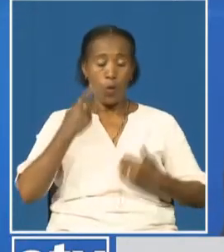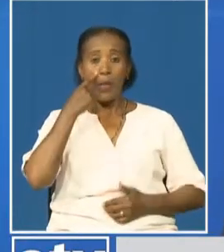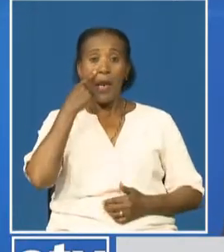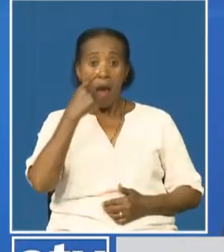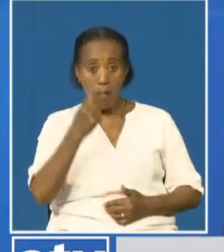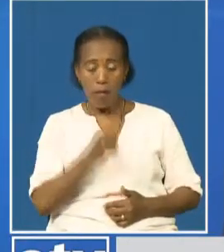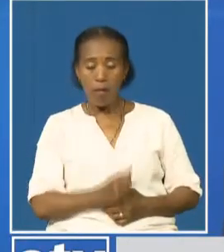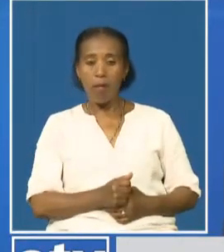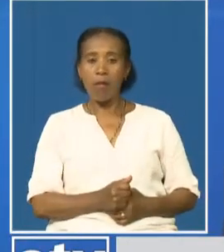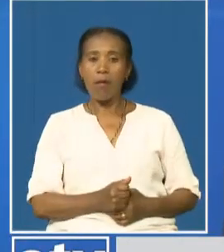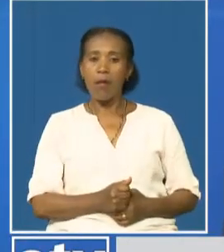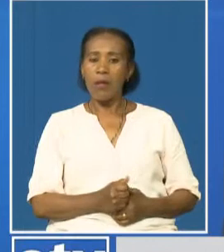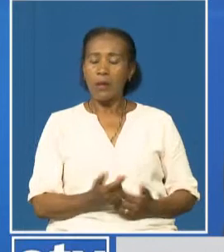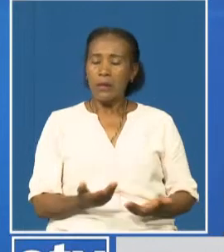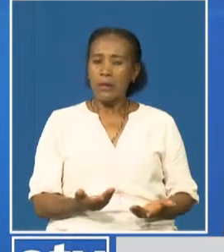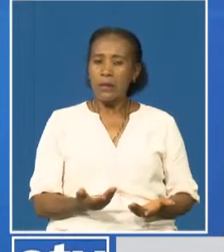ብናይ